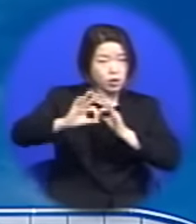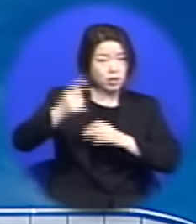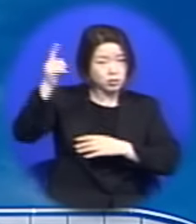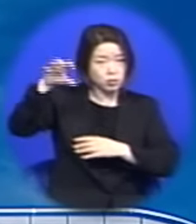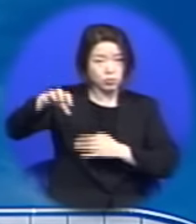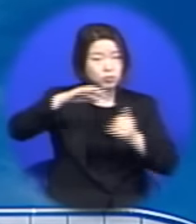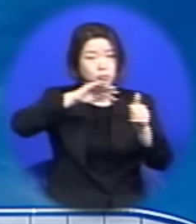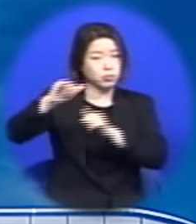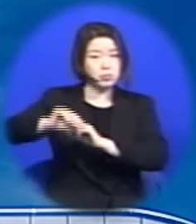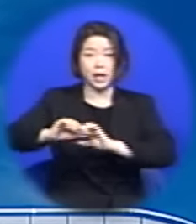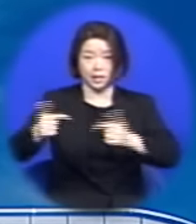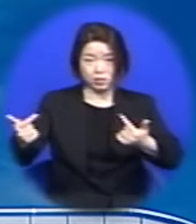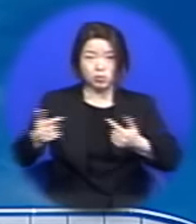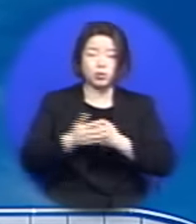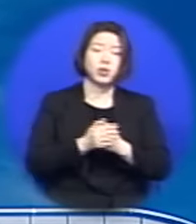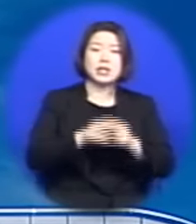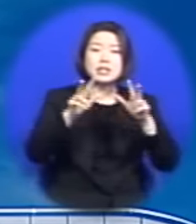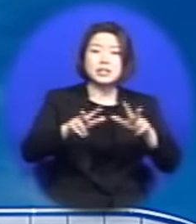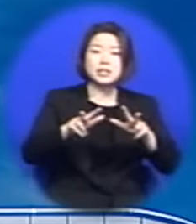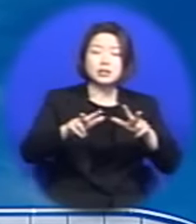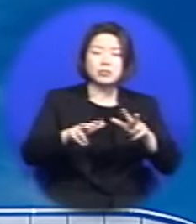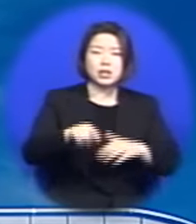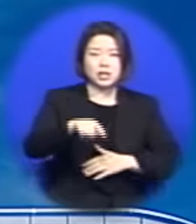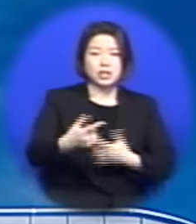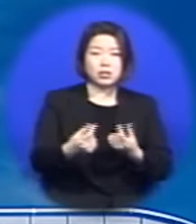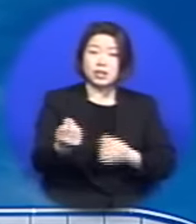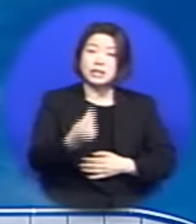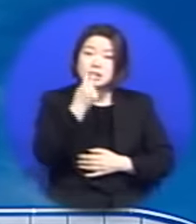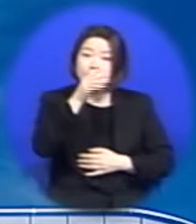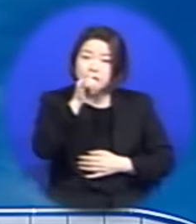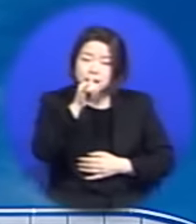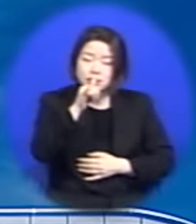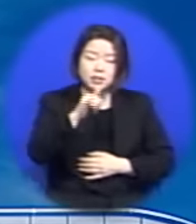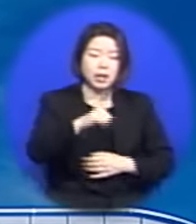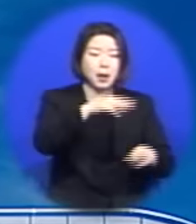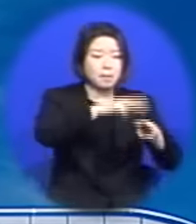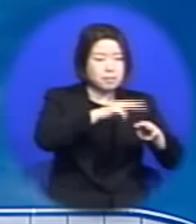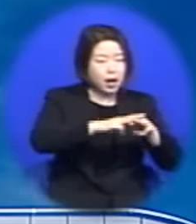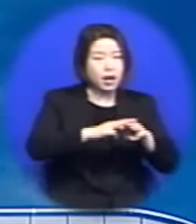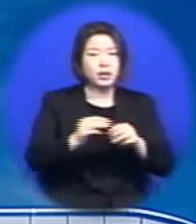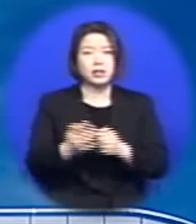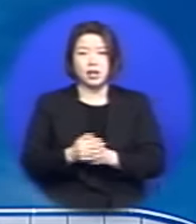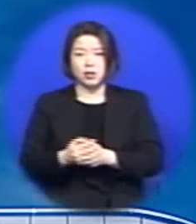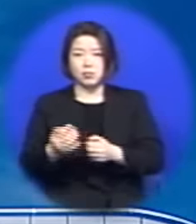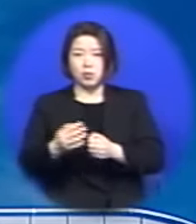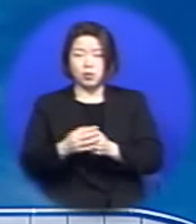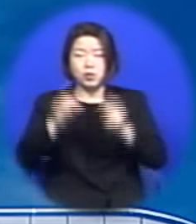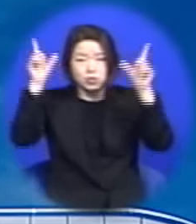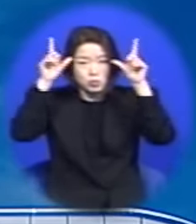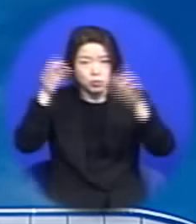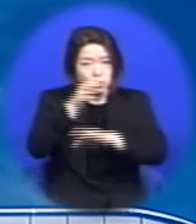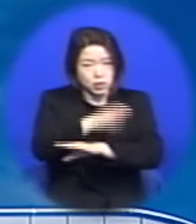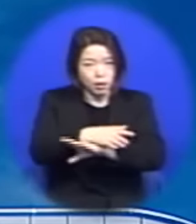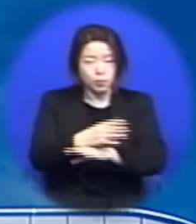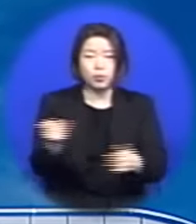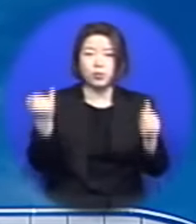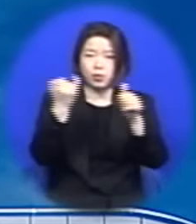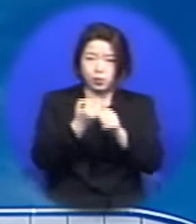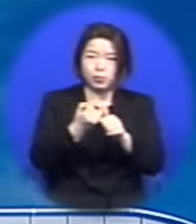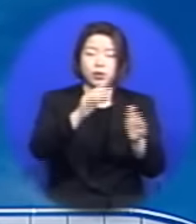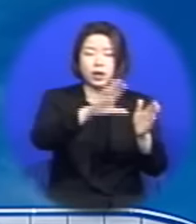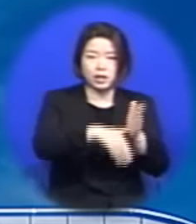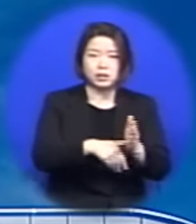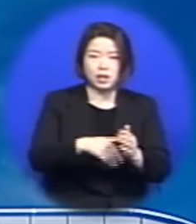부름이 아니고 지금 이렇게 밭 사고 소사고 뭐 치집 가고 장가가는 이런 우리 일상 생활 중에 하나님이 우리를